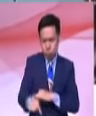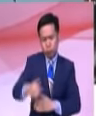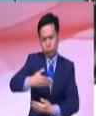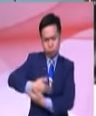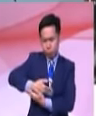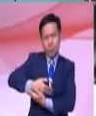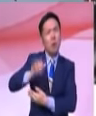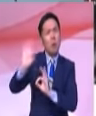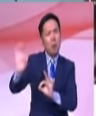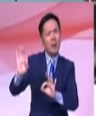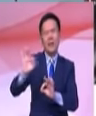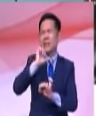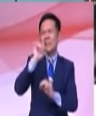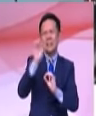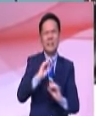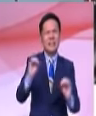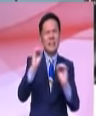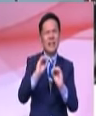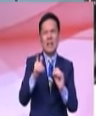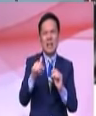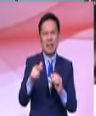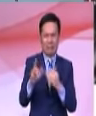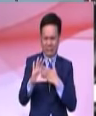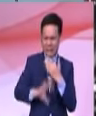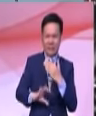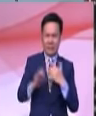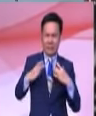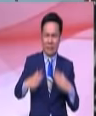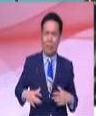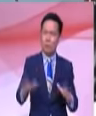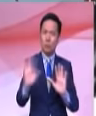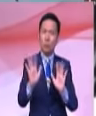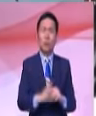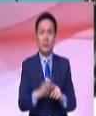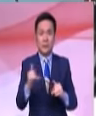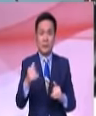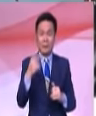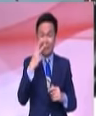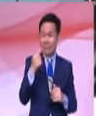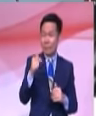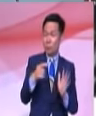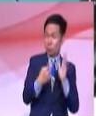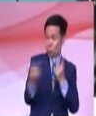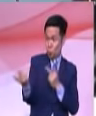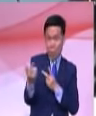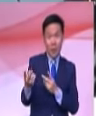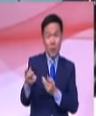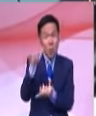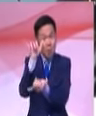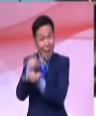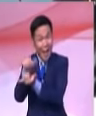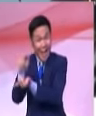Untuk menyatukan dua badak air bukanlah senang sebab apa, kita kena ada exhibit. Maksudnya yang